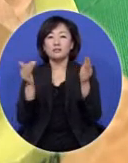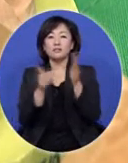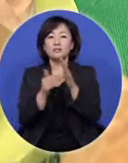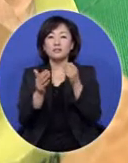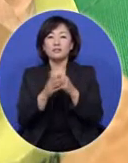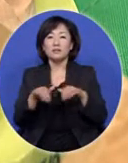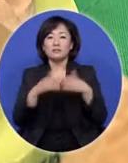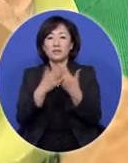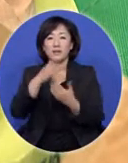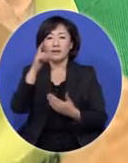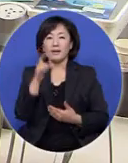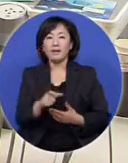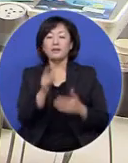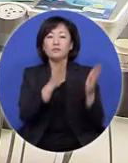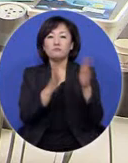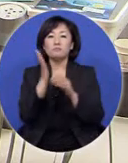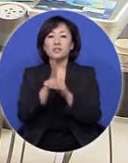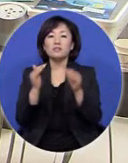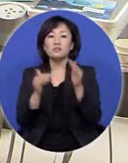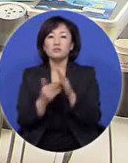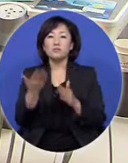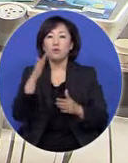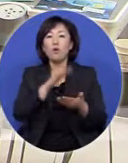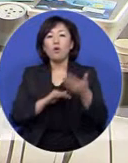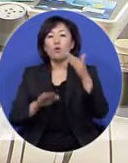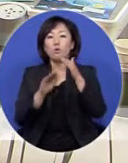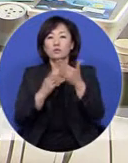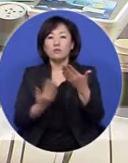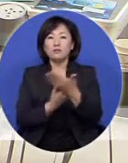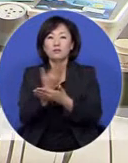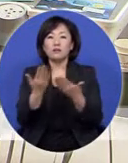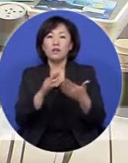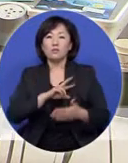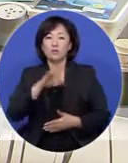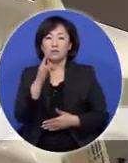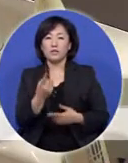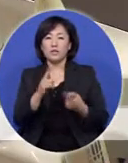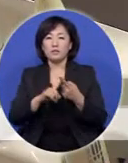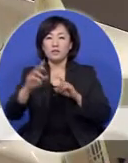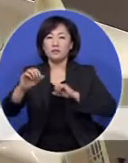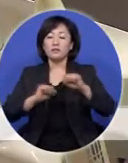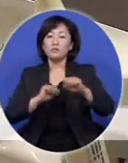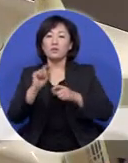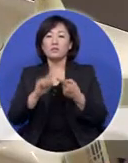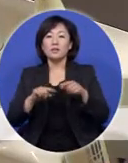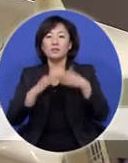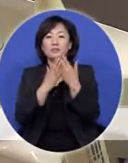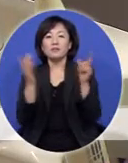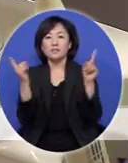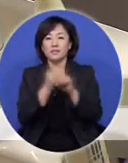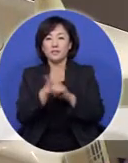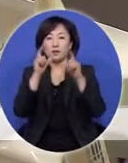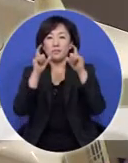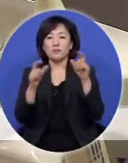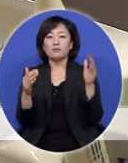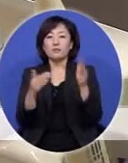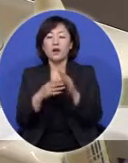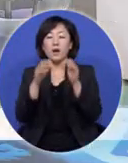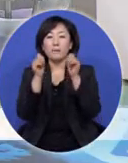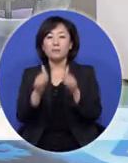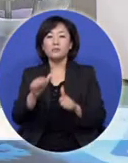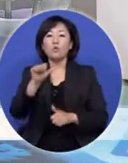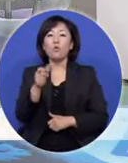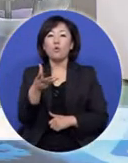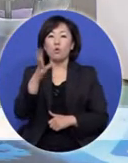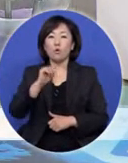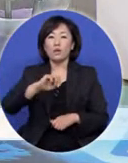제동을 걸었습니다. 그러나 공정거래위원회가 이 같은 행위에 대해 시정명령과 함께 법정 최고인